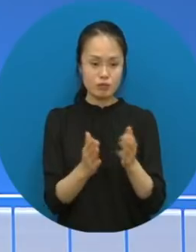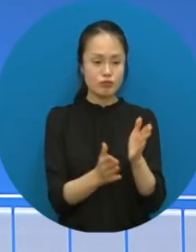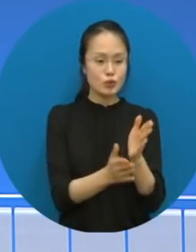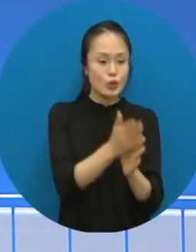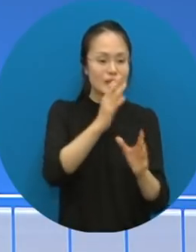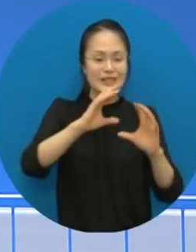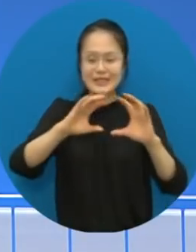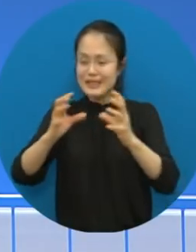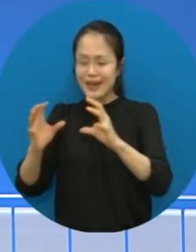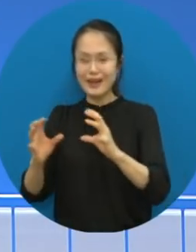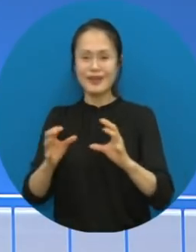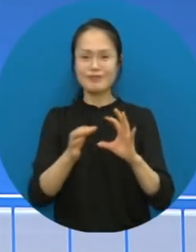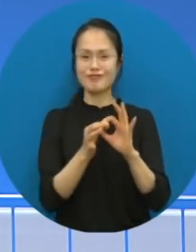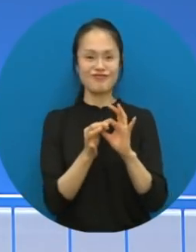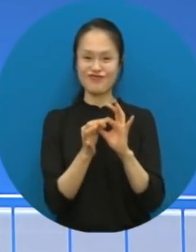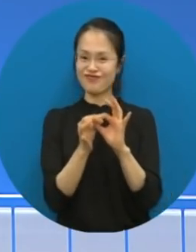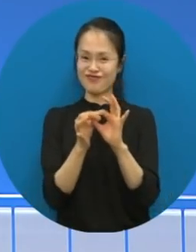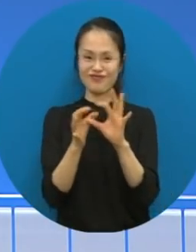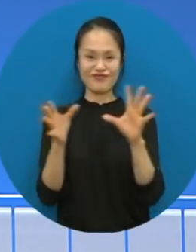것이요